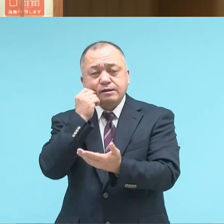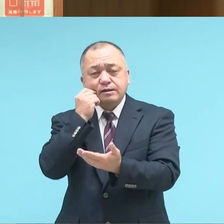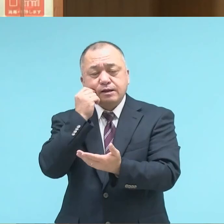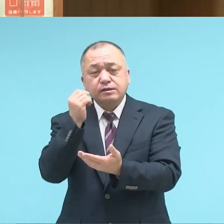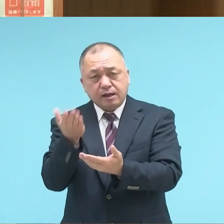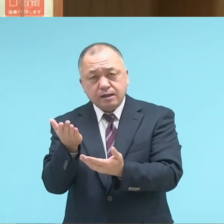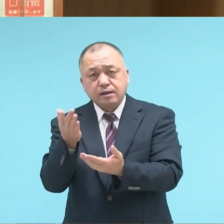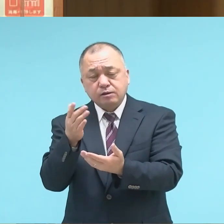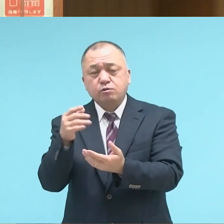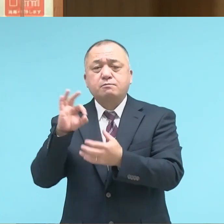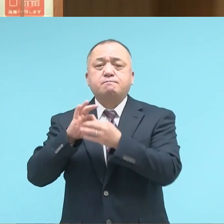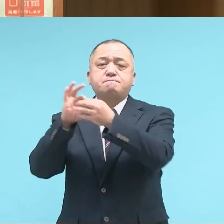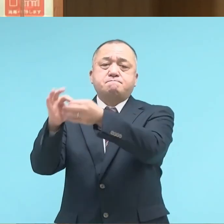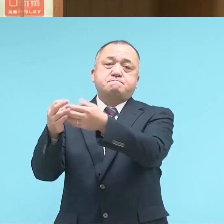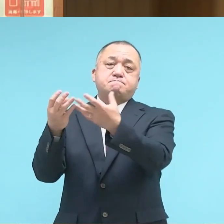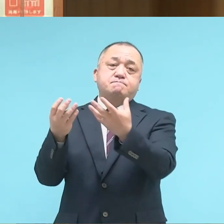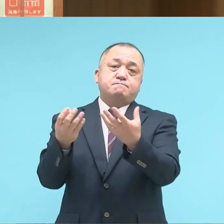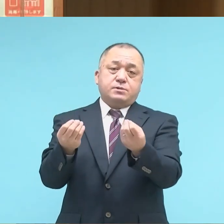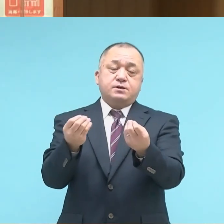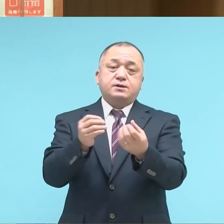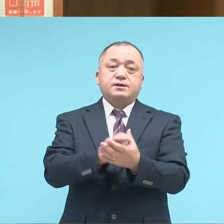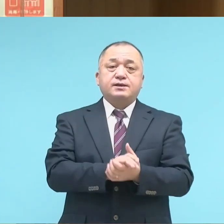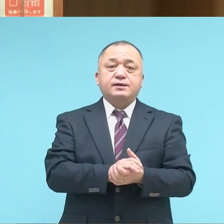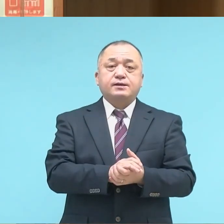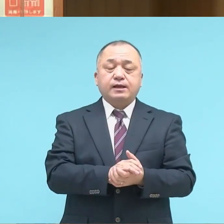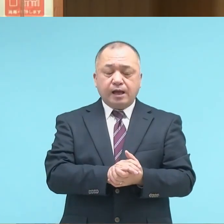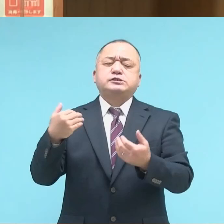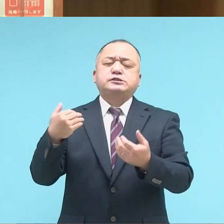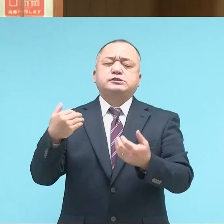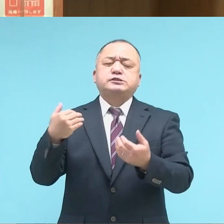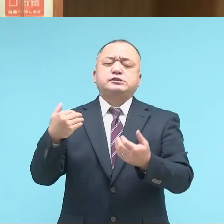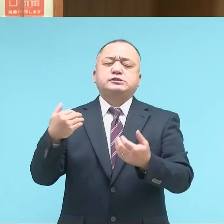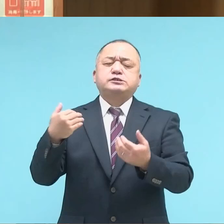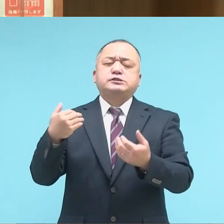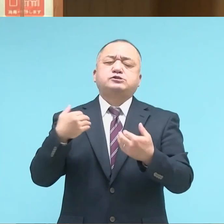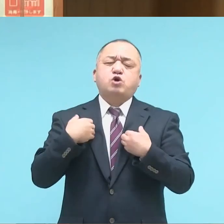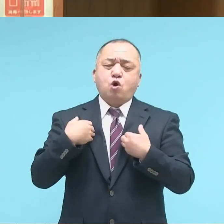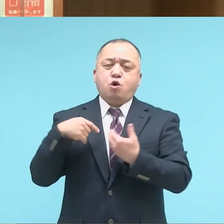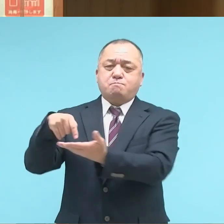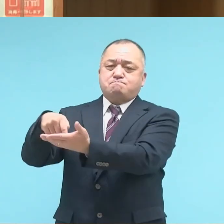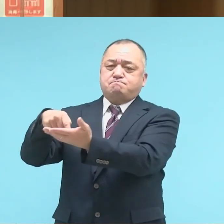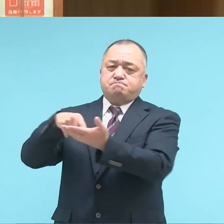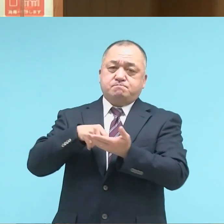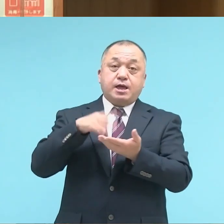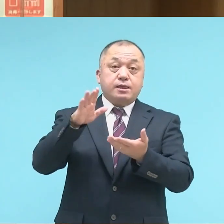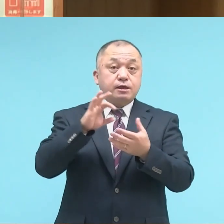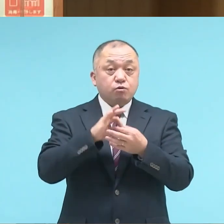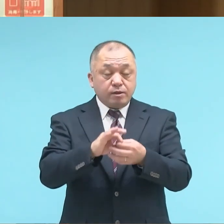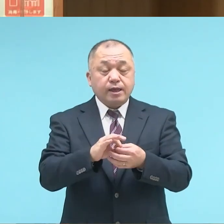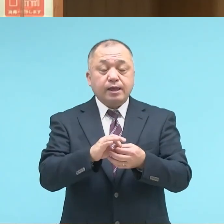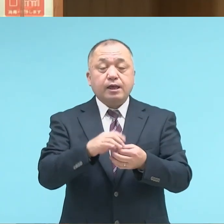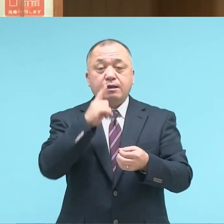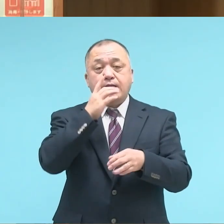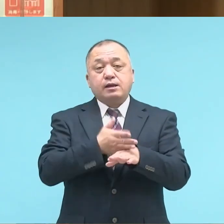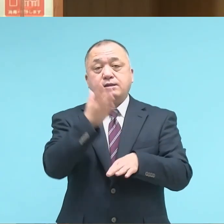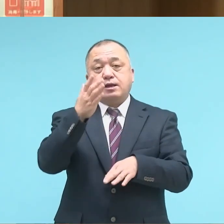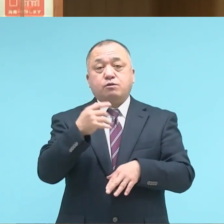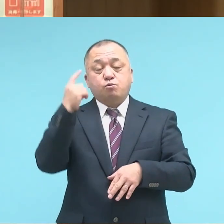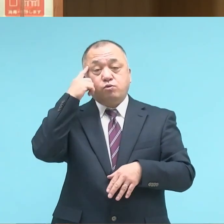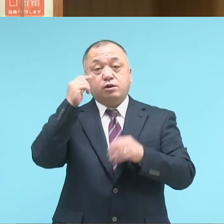で、ご連絡申し上げまして、それは必要ですねという状況で一致をしましたので、大変ありがたいというふうに思います